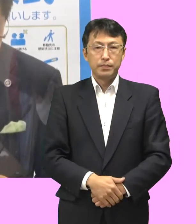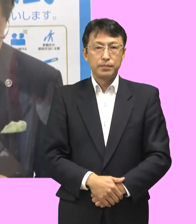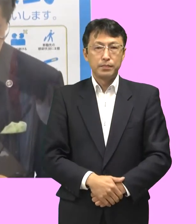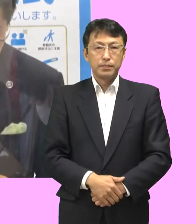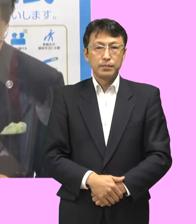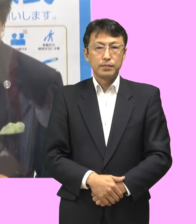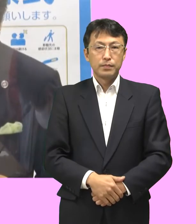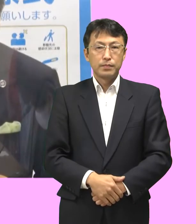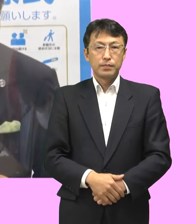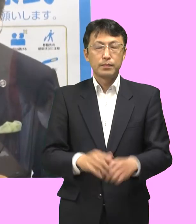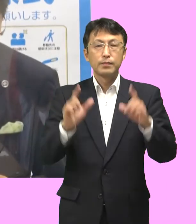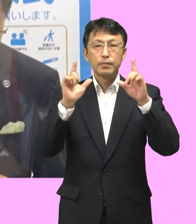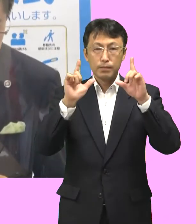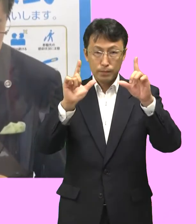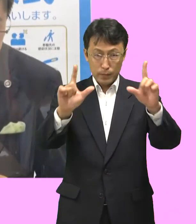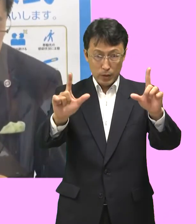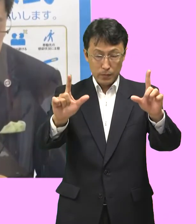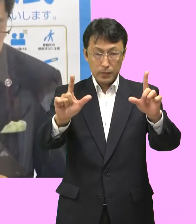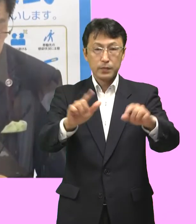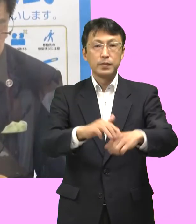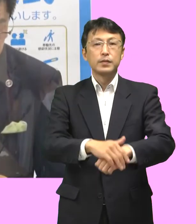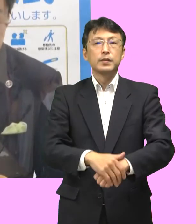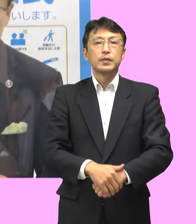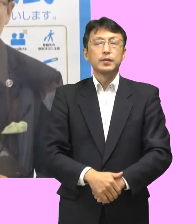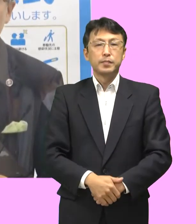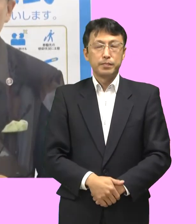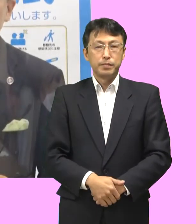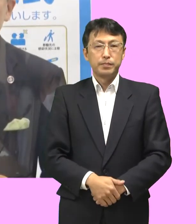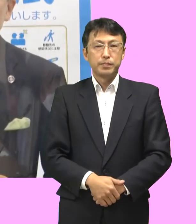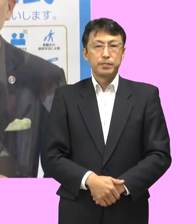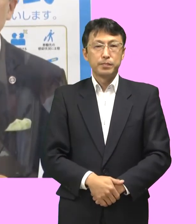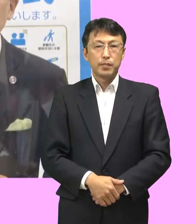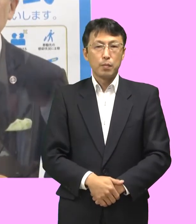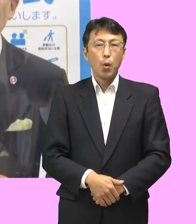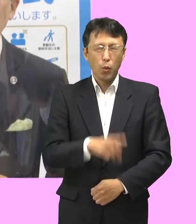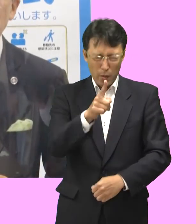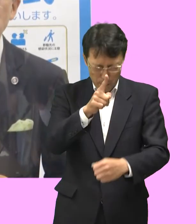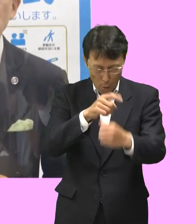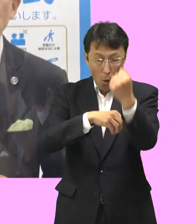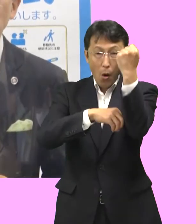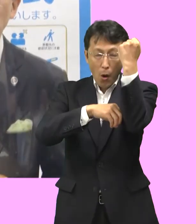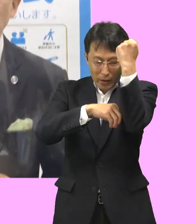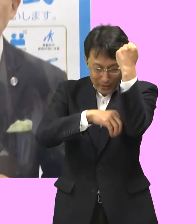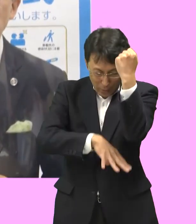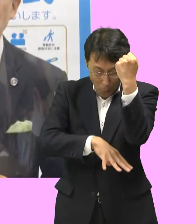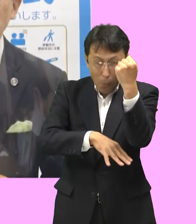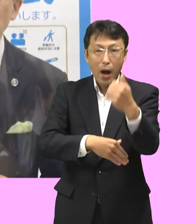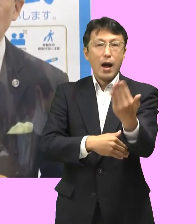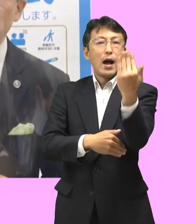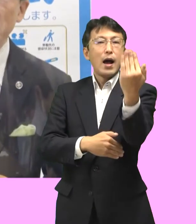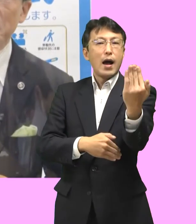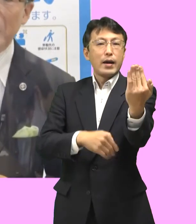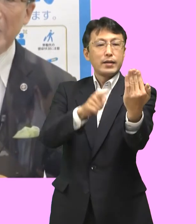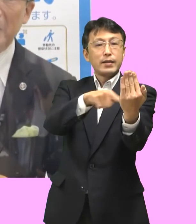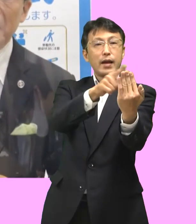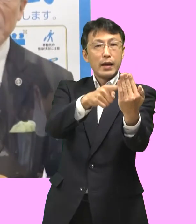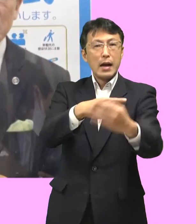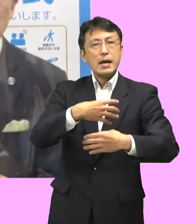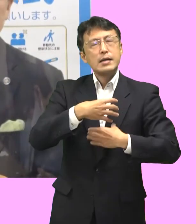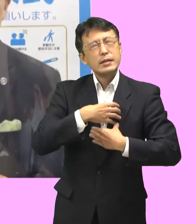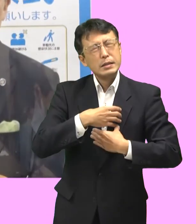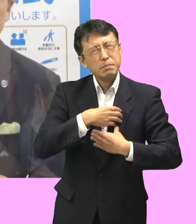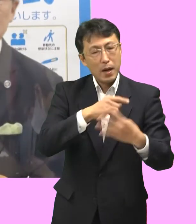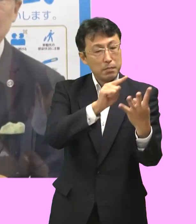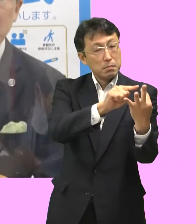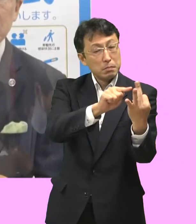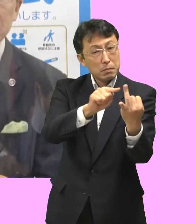はい、ですね、まあ、それは基本的にまず相手が気になることをお話しいただけると思いますので、ま